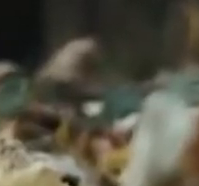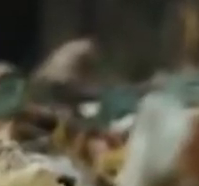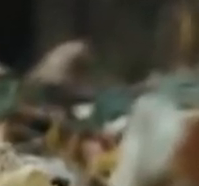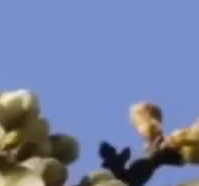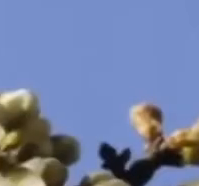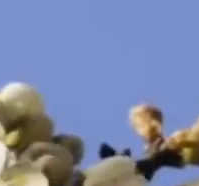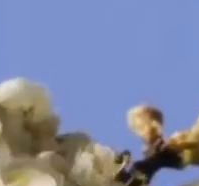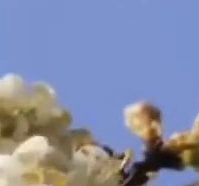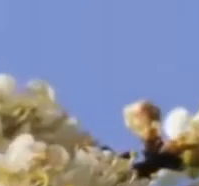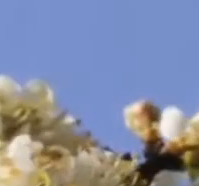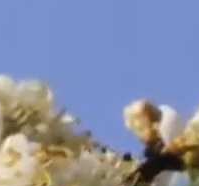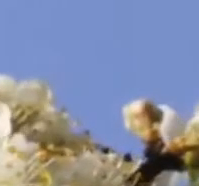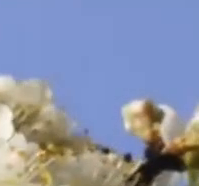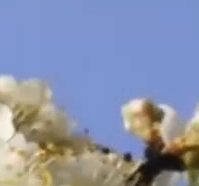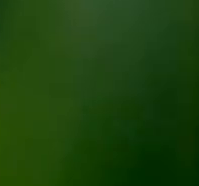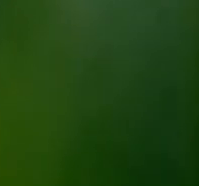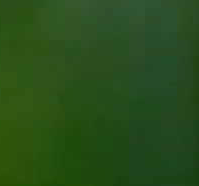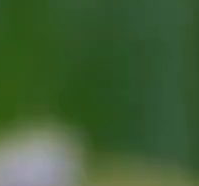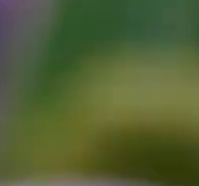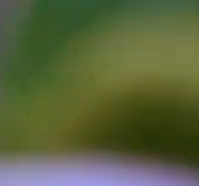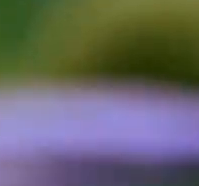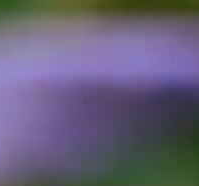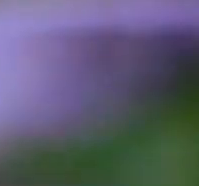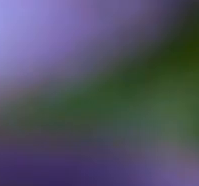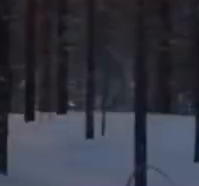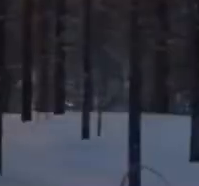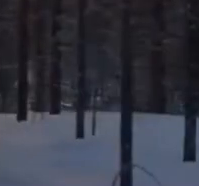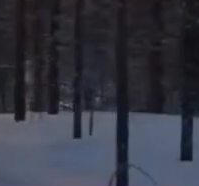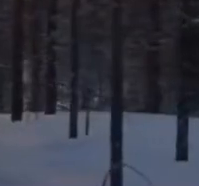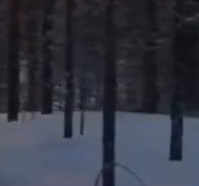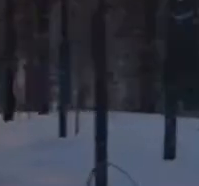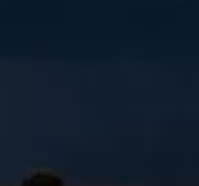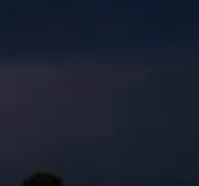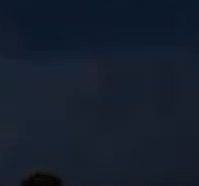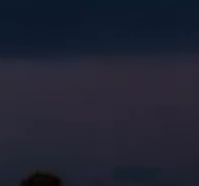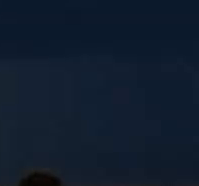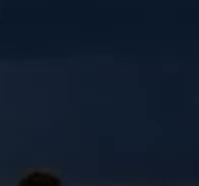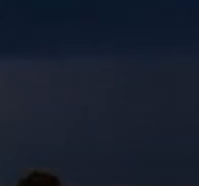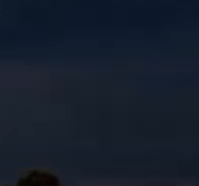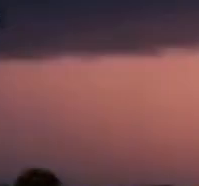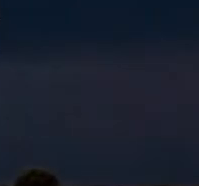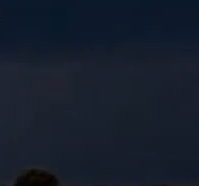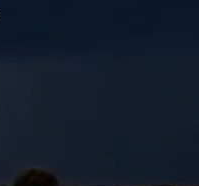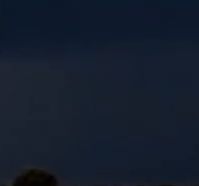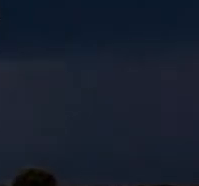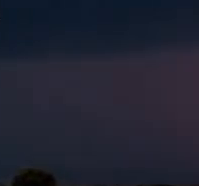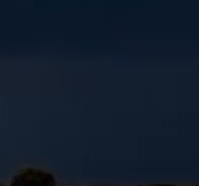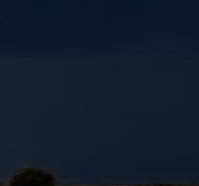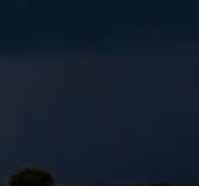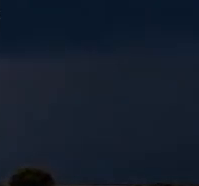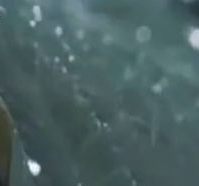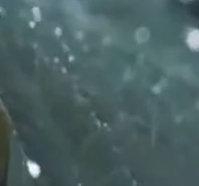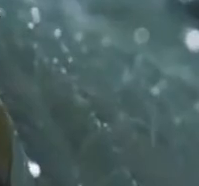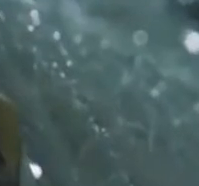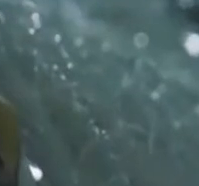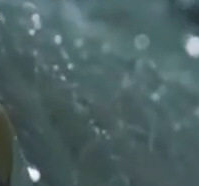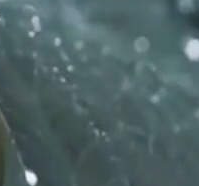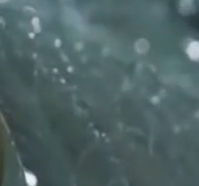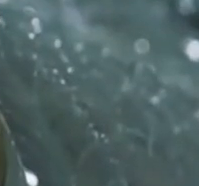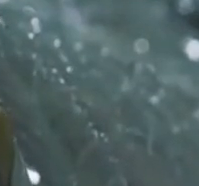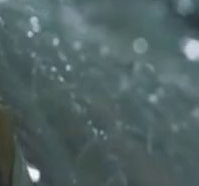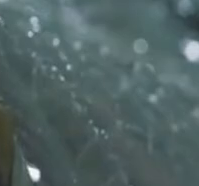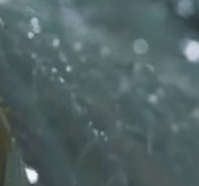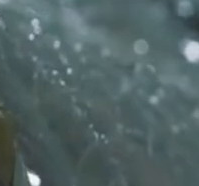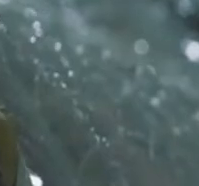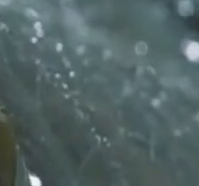Simo selitulu nilethelwa baka MTN Business. Noma simo selitulu sinjani, i-MTN Business ikhona kusita